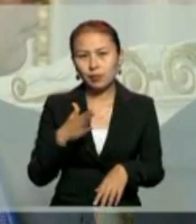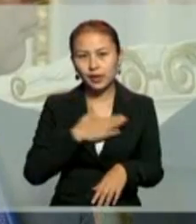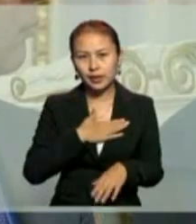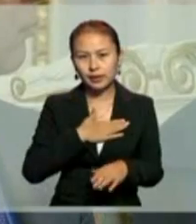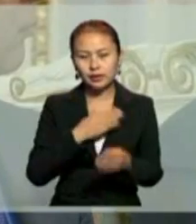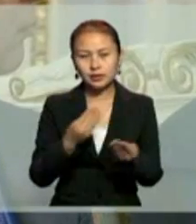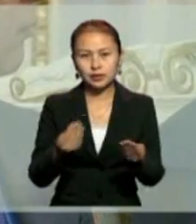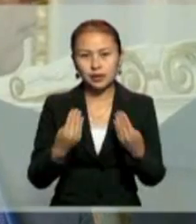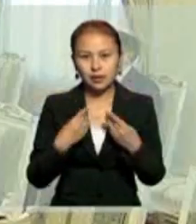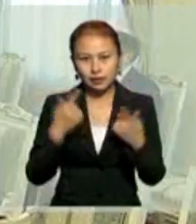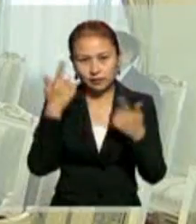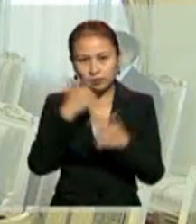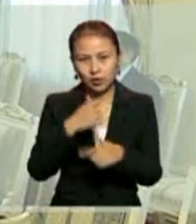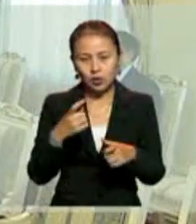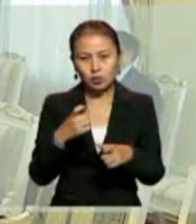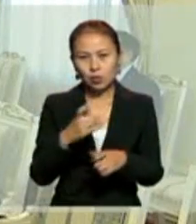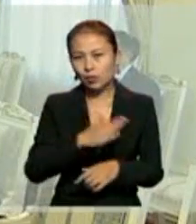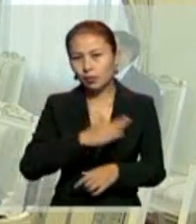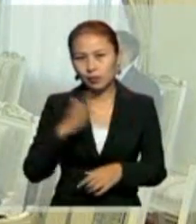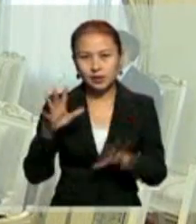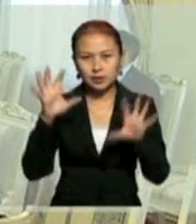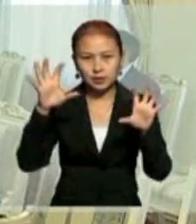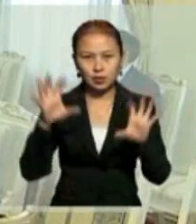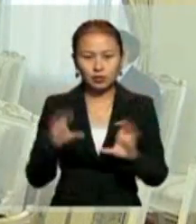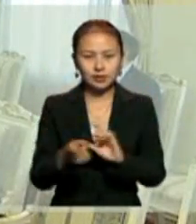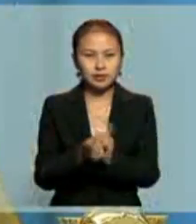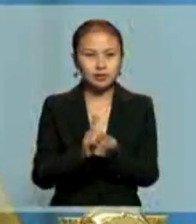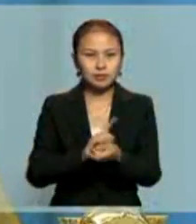бойынша 100-ден артық заңдарға өзгеріс